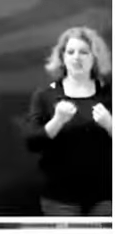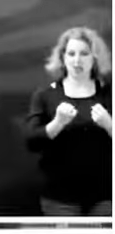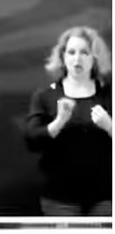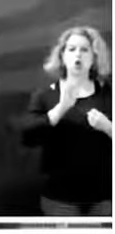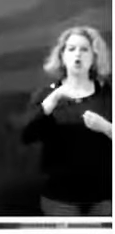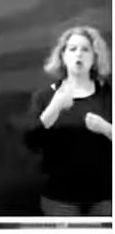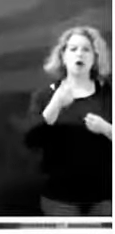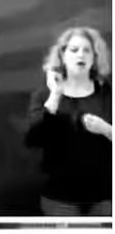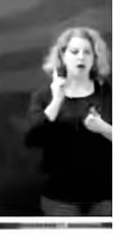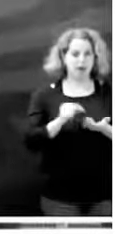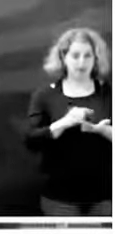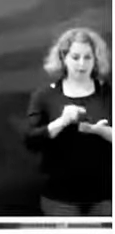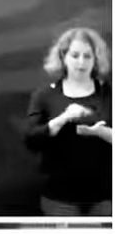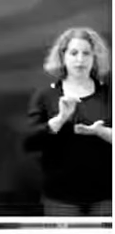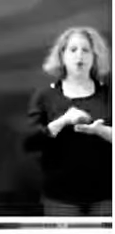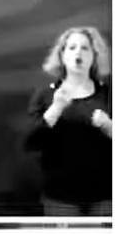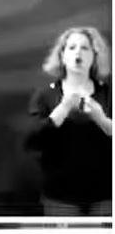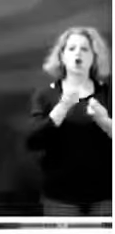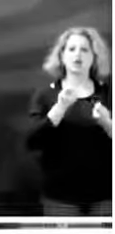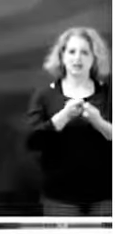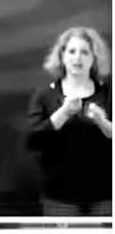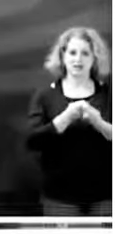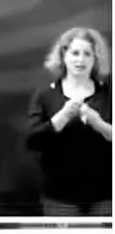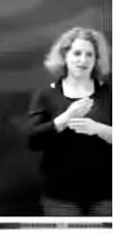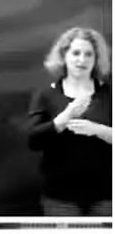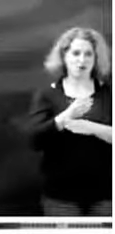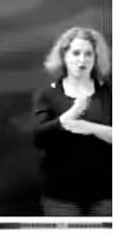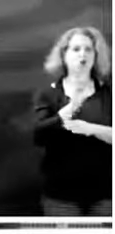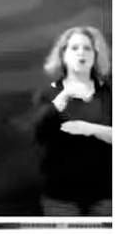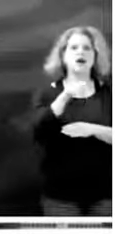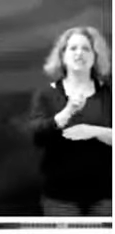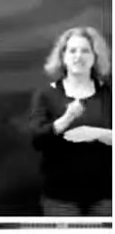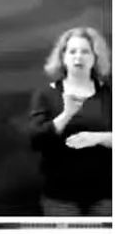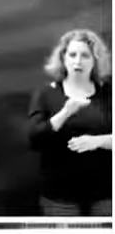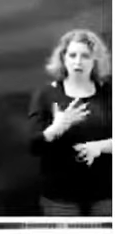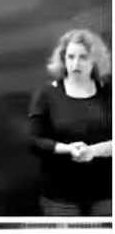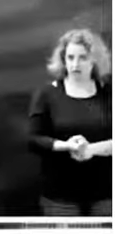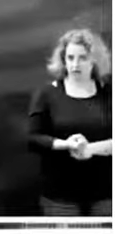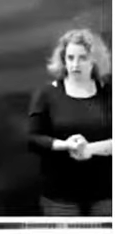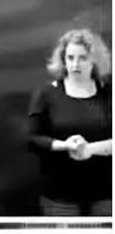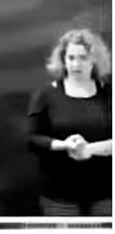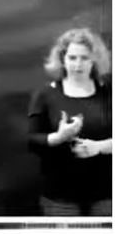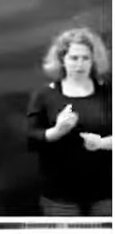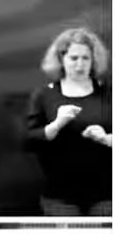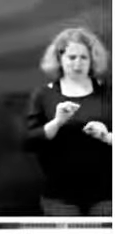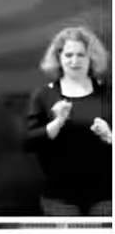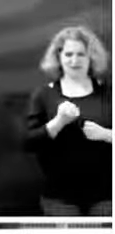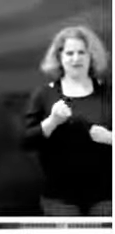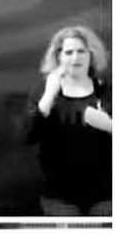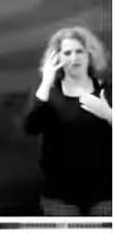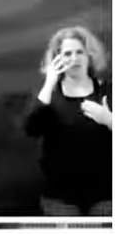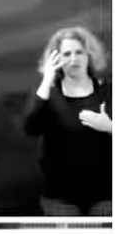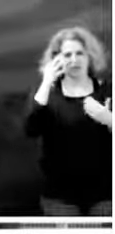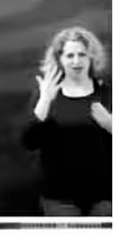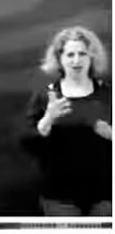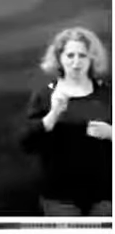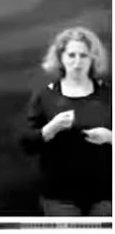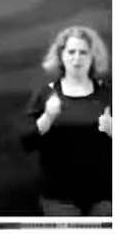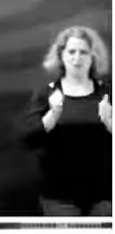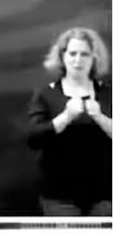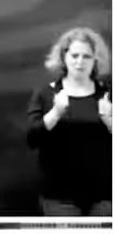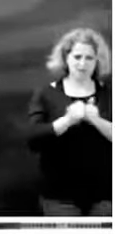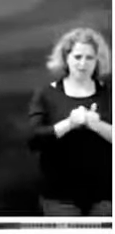über die wahren app in zukunft die kontakt nachverfolgung digital ermöglichen können es ist doch ziemlich unvorstellbar dass wir händisch das nachvollziehen müssen